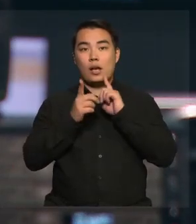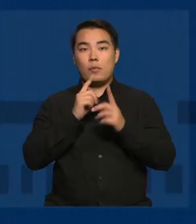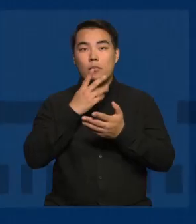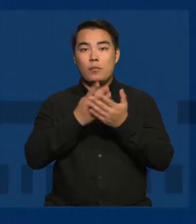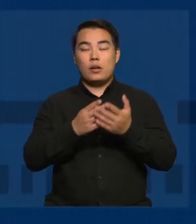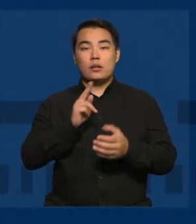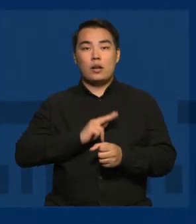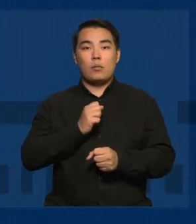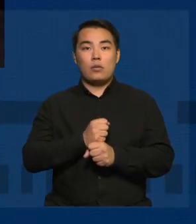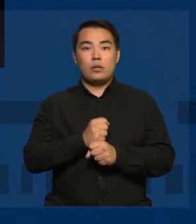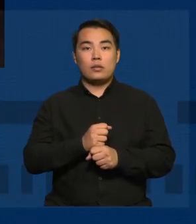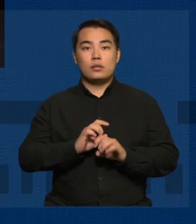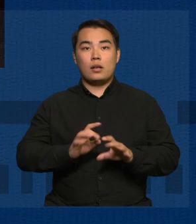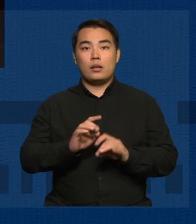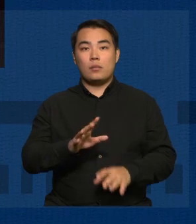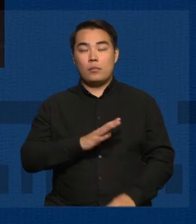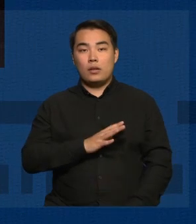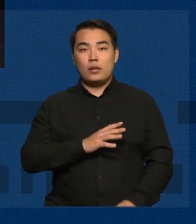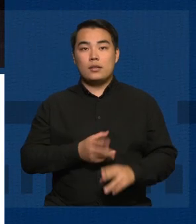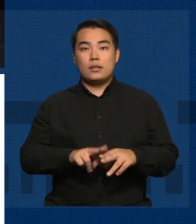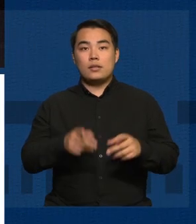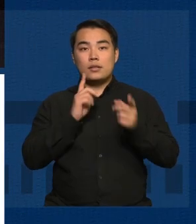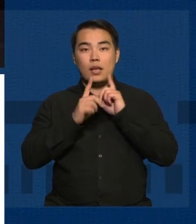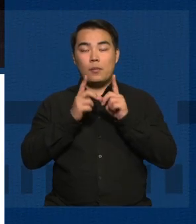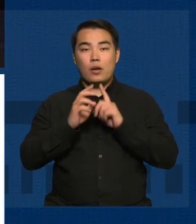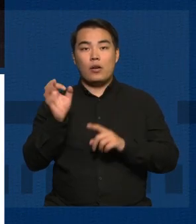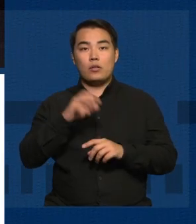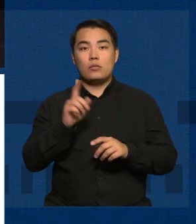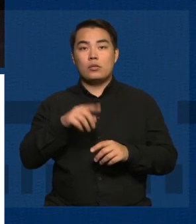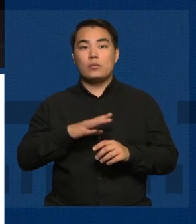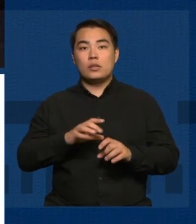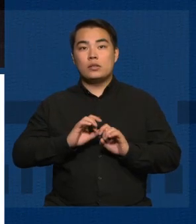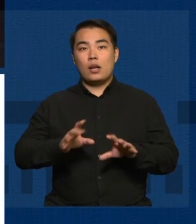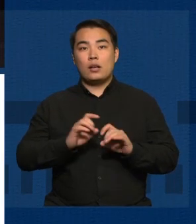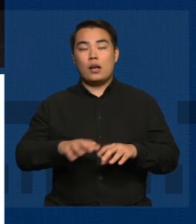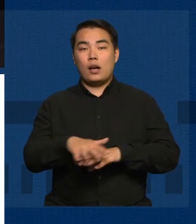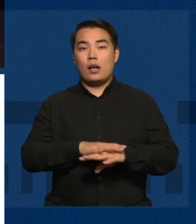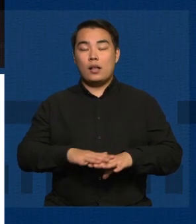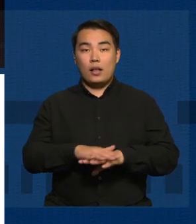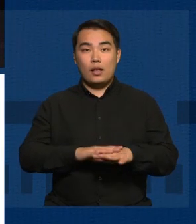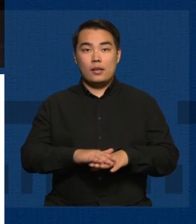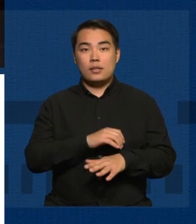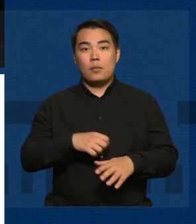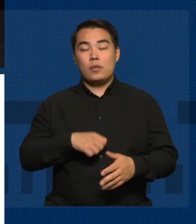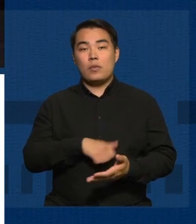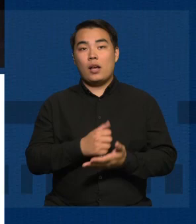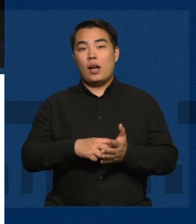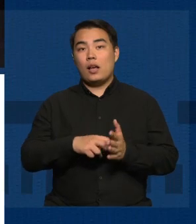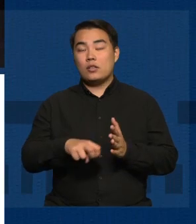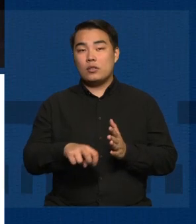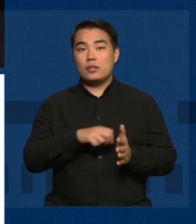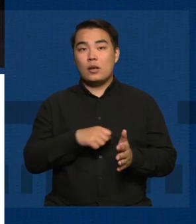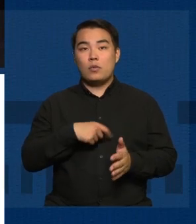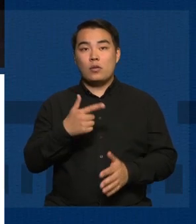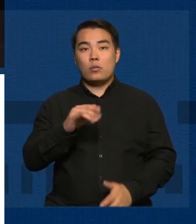сессиясының жұмысы жайында. Сондай-ақ болашақ саммитінің қорытындысы жөнінде баяндады. Халықаралық ұйымның бас хатшысы Антонио